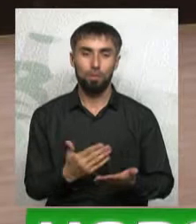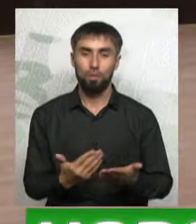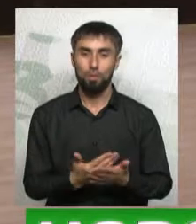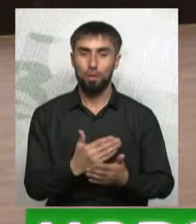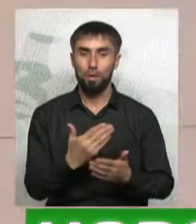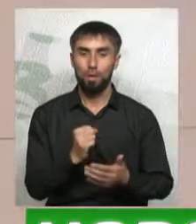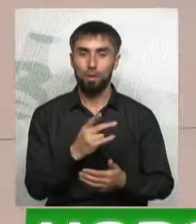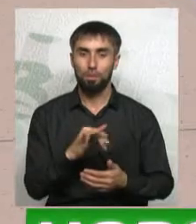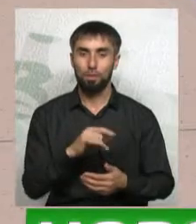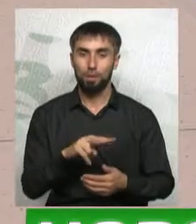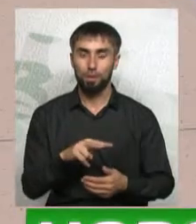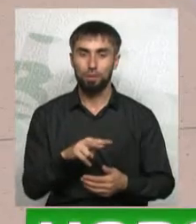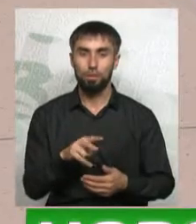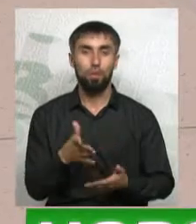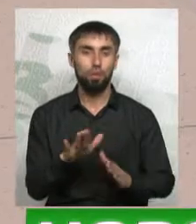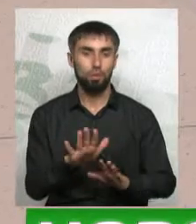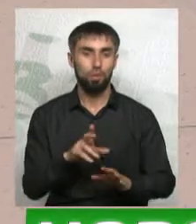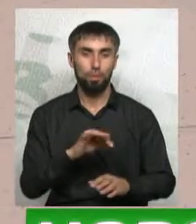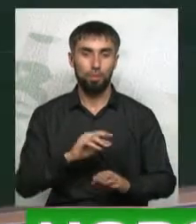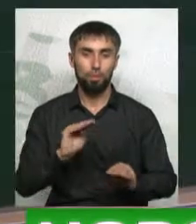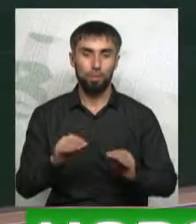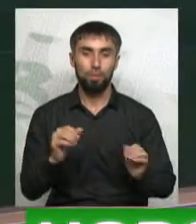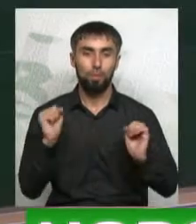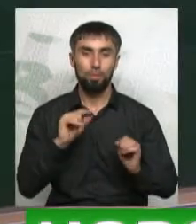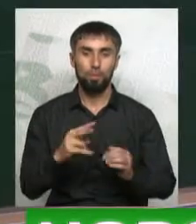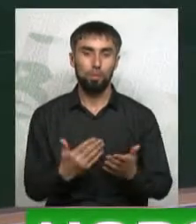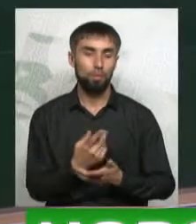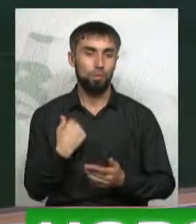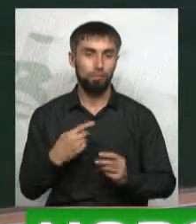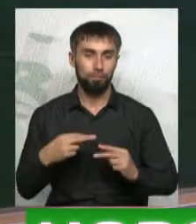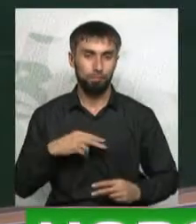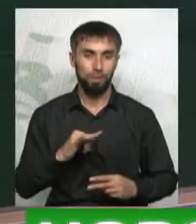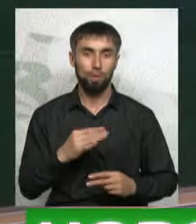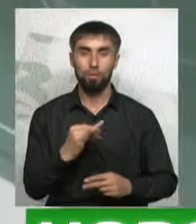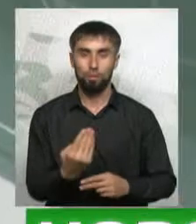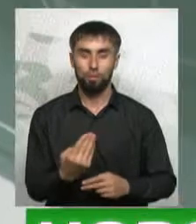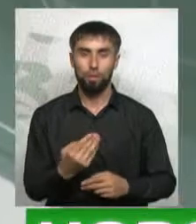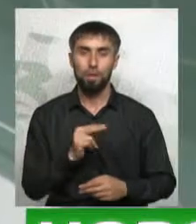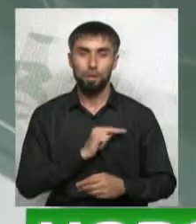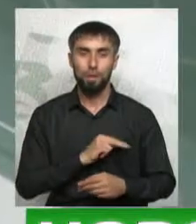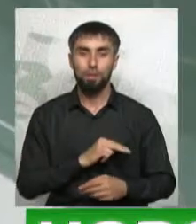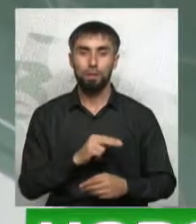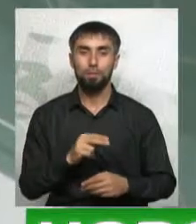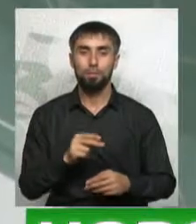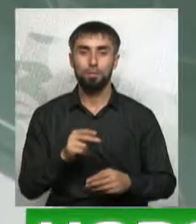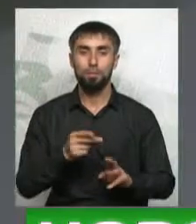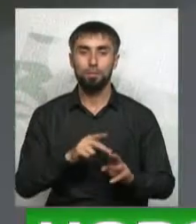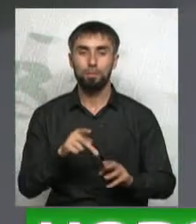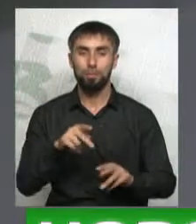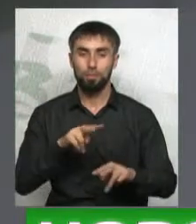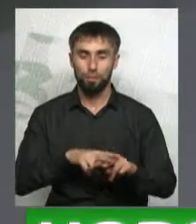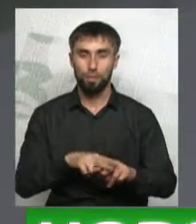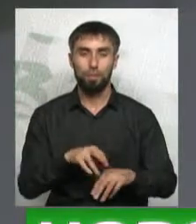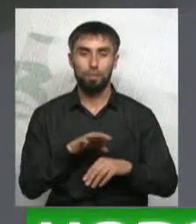котором остается только расставить мебель. Спортзал с новыми раздевалками и душевыми кабинками. Работы по реновации учебного